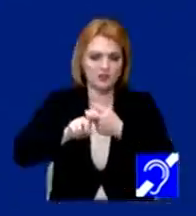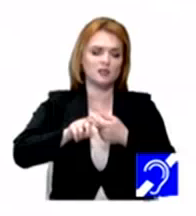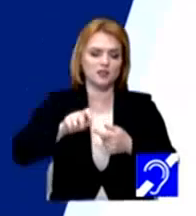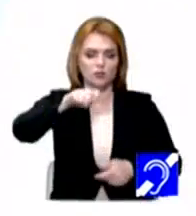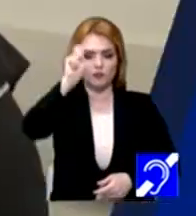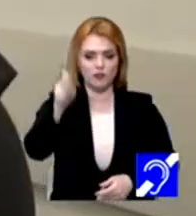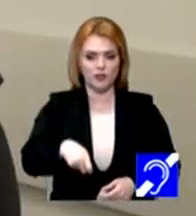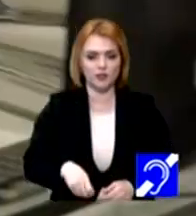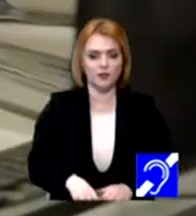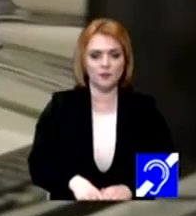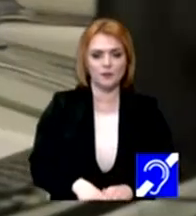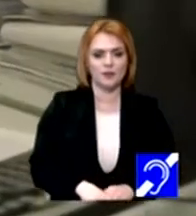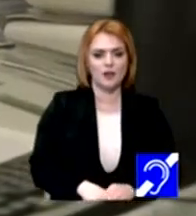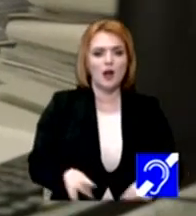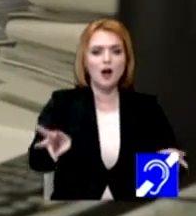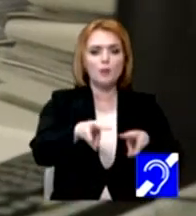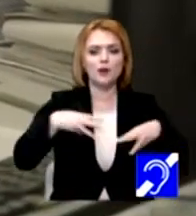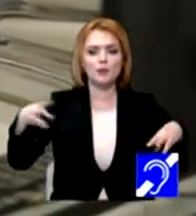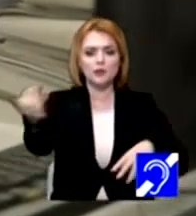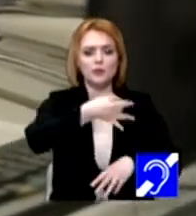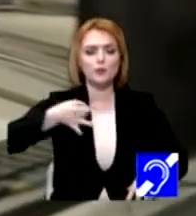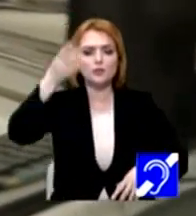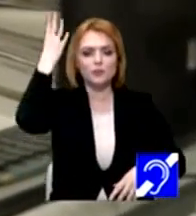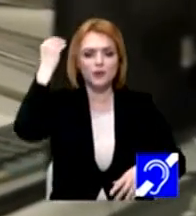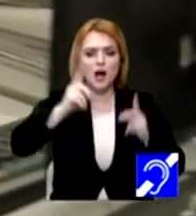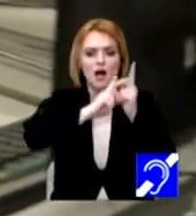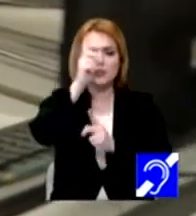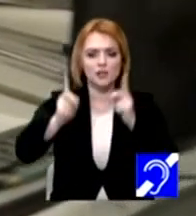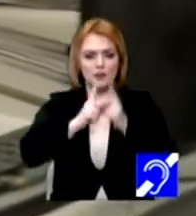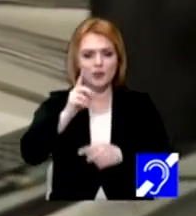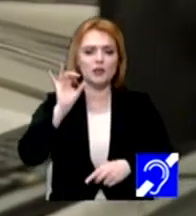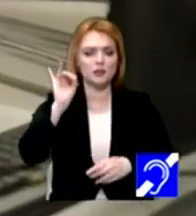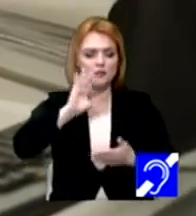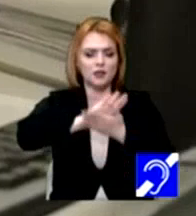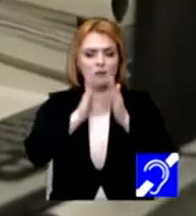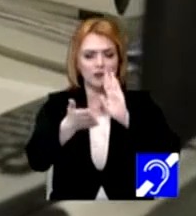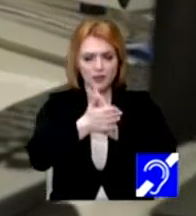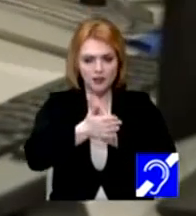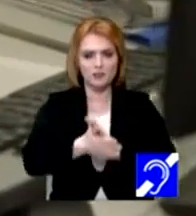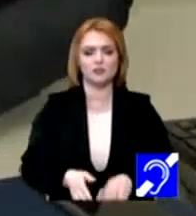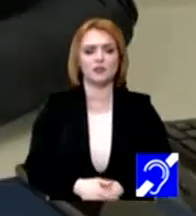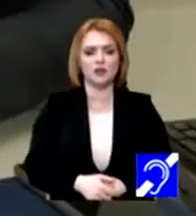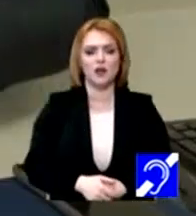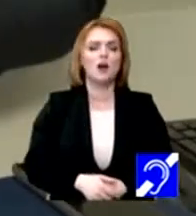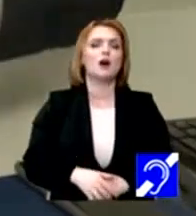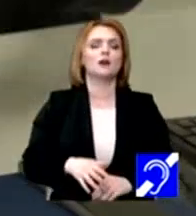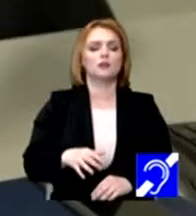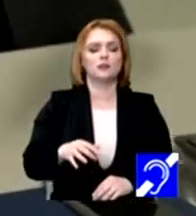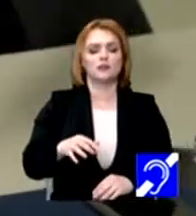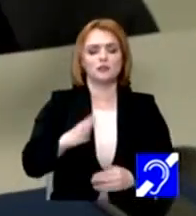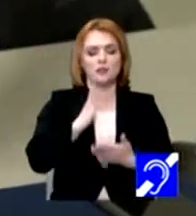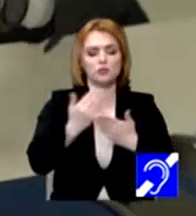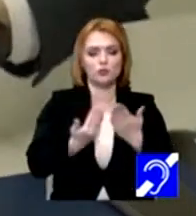ruso-ucrainean. Parlamentul Republicii Moldova a ratificat un acord internațional care va permite fiscului schimbul automat